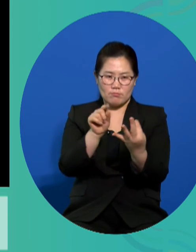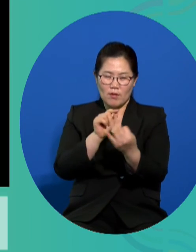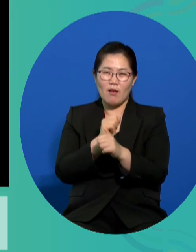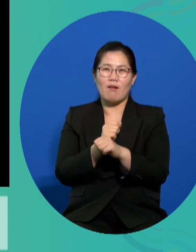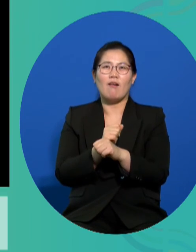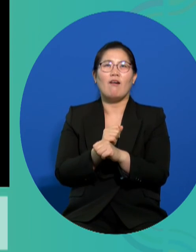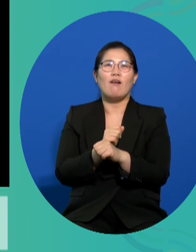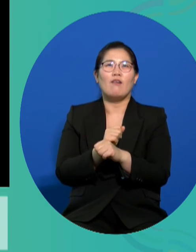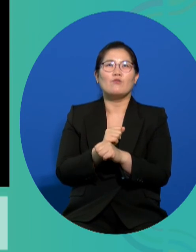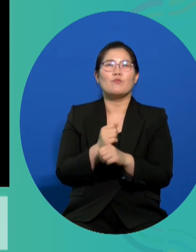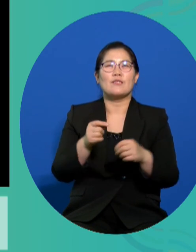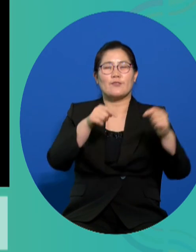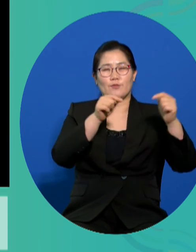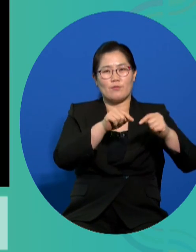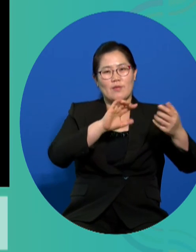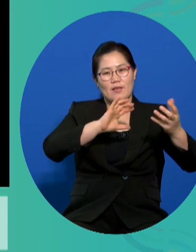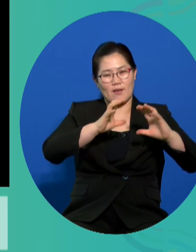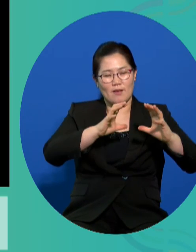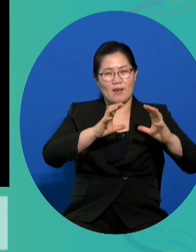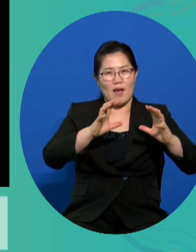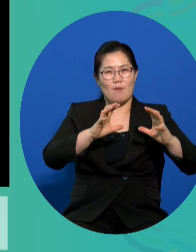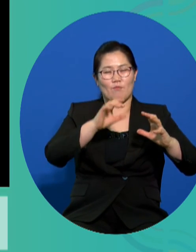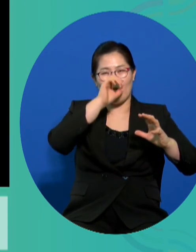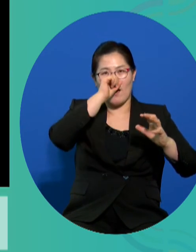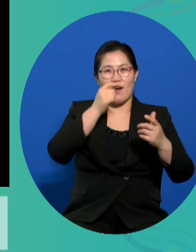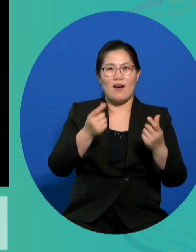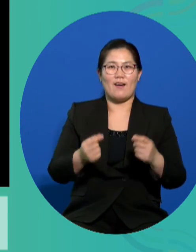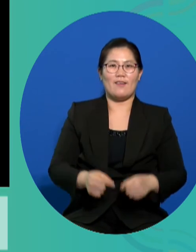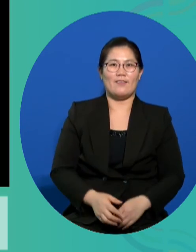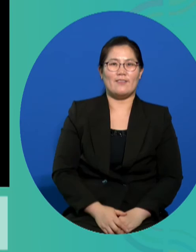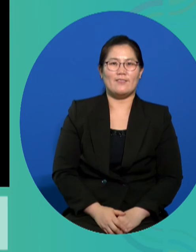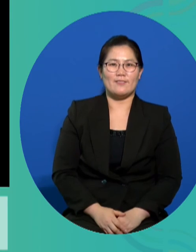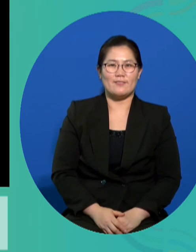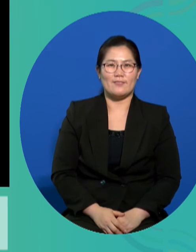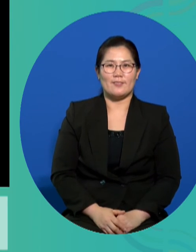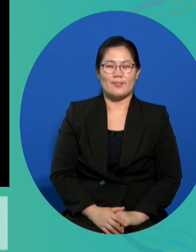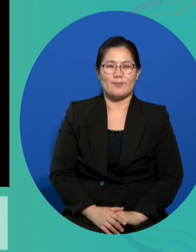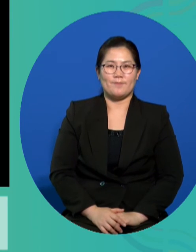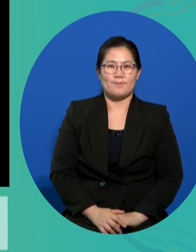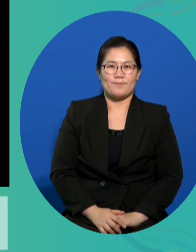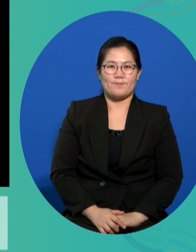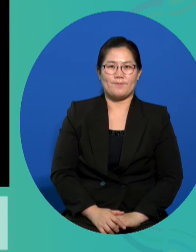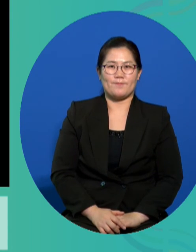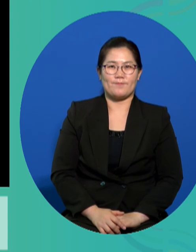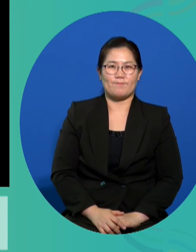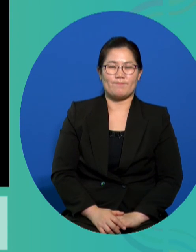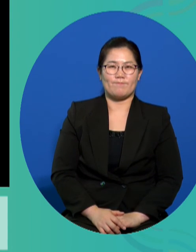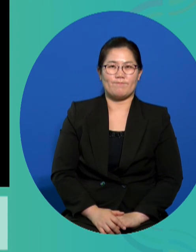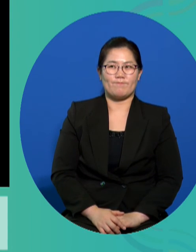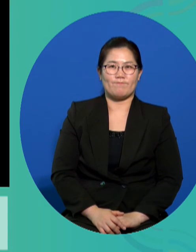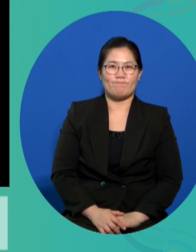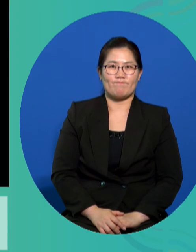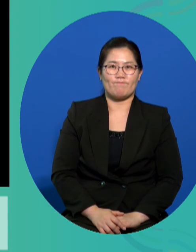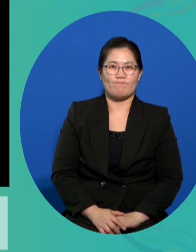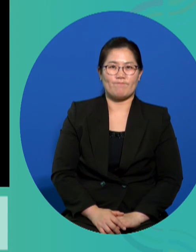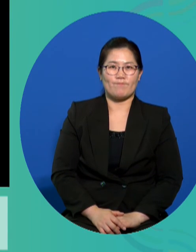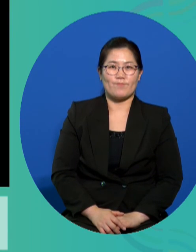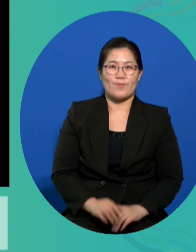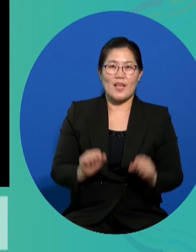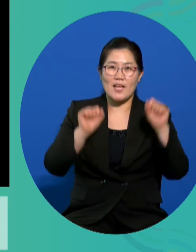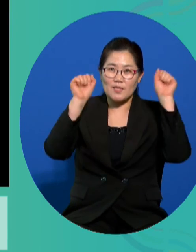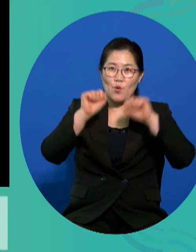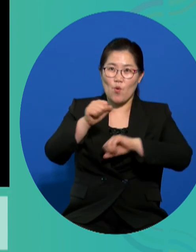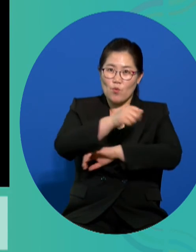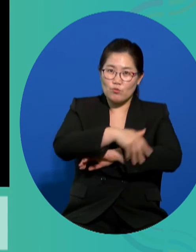하면 훨씬 더 유익한 스포츠 가치 창출에 도움이 되지 않을까 생각을 하고요. 또 스포츠